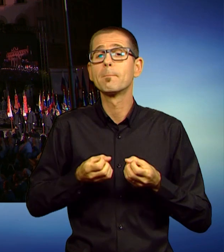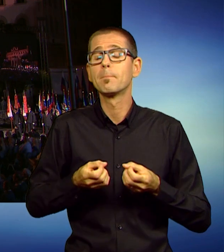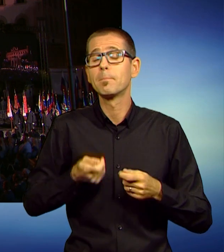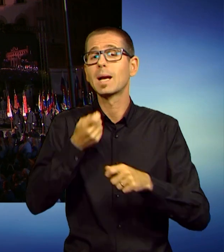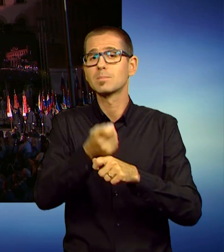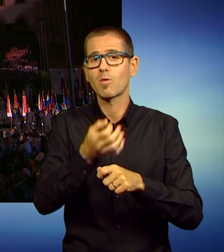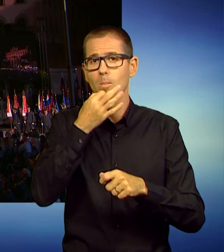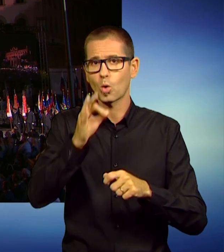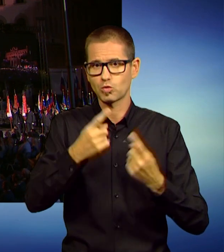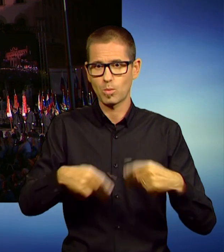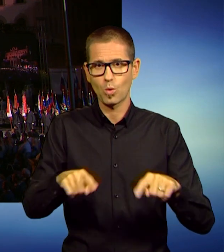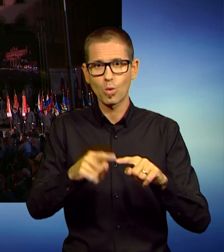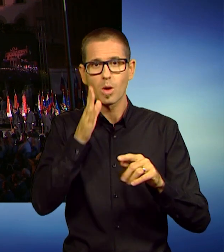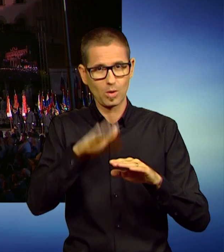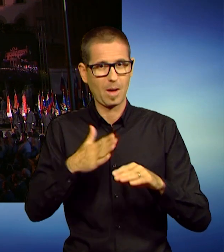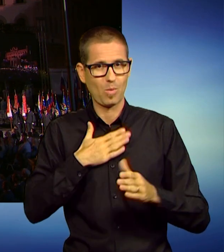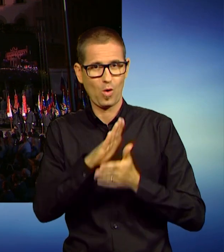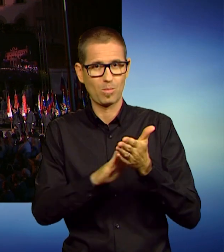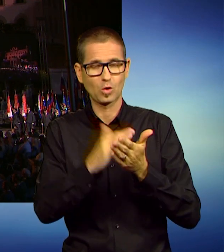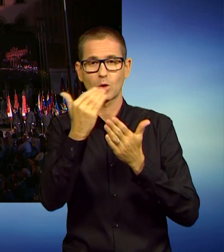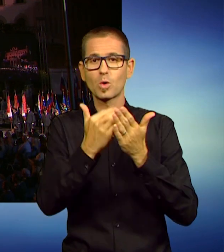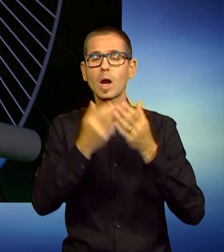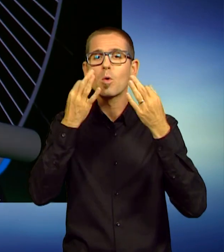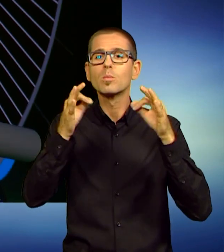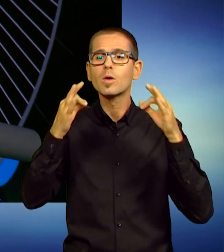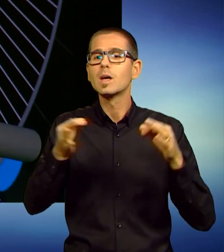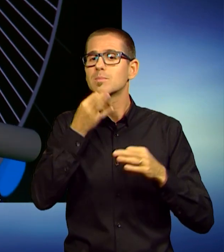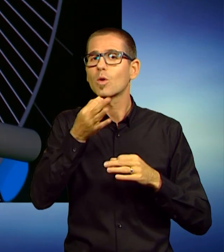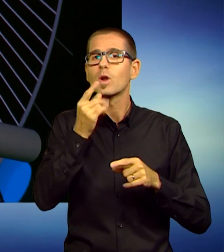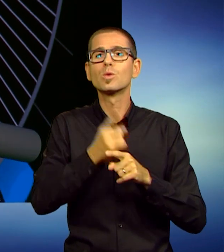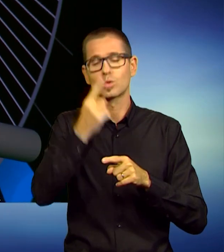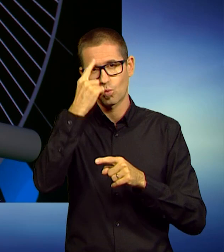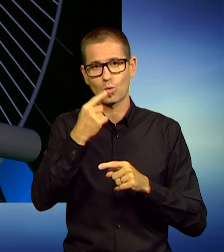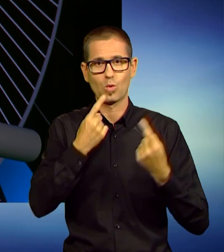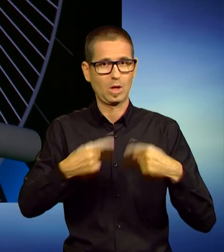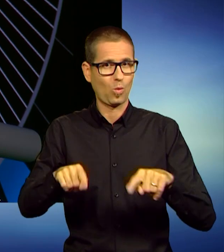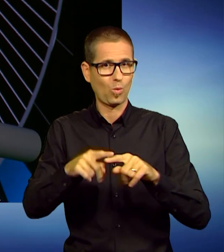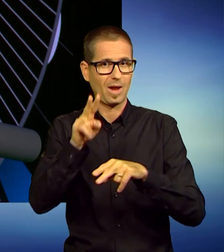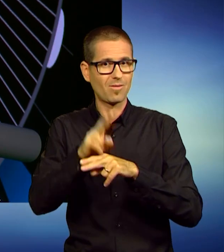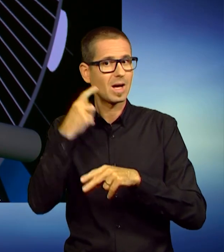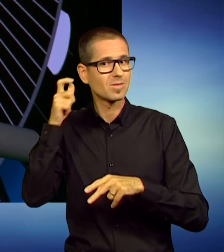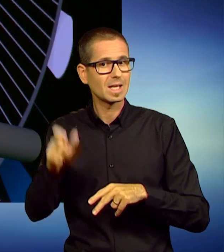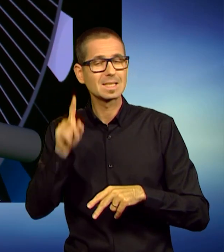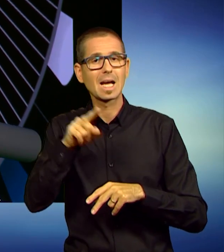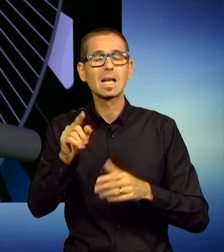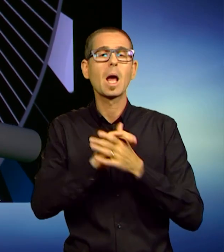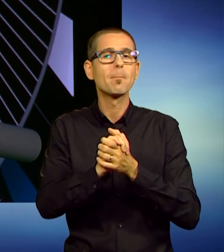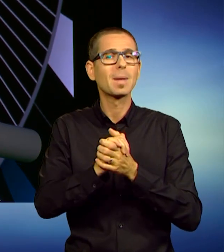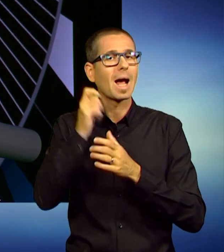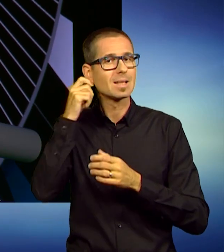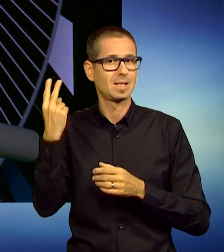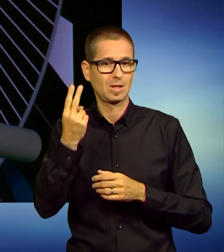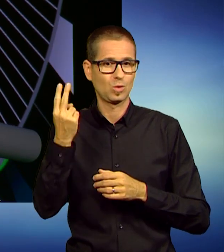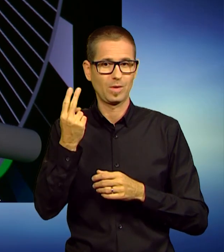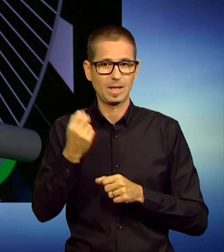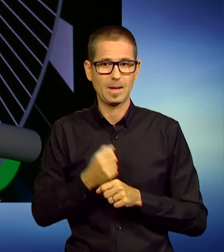boljšemu okolju, nam bo na mojo prošnjo v programu proslave spregovorila tudi ugledna okoljevarstvenica in prijateljica